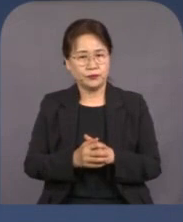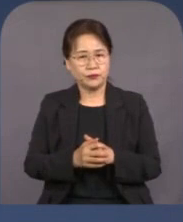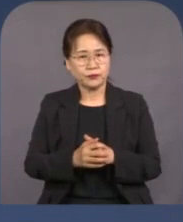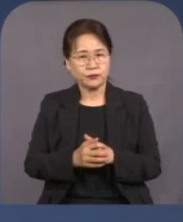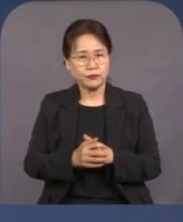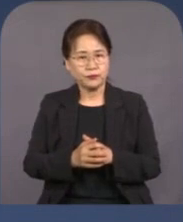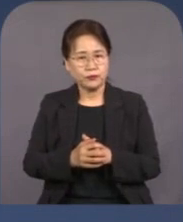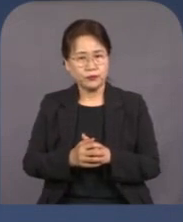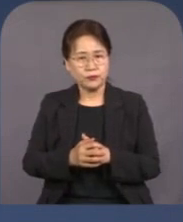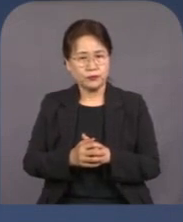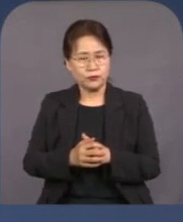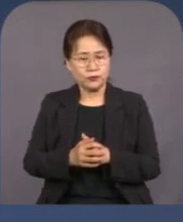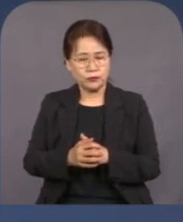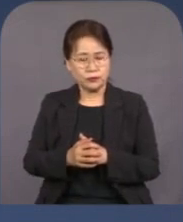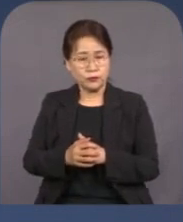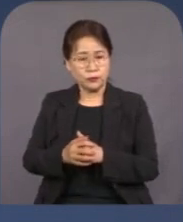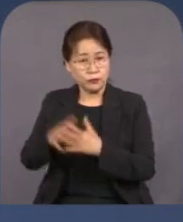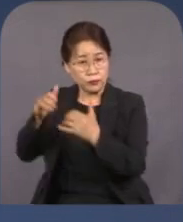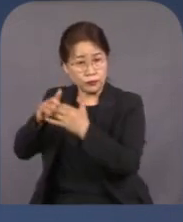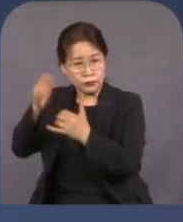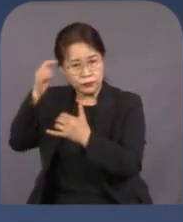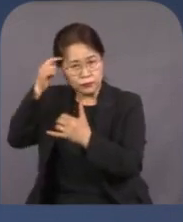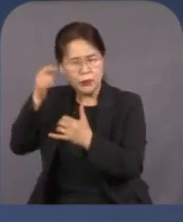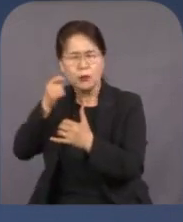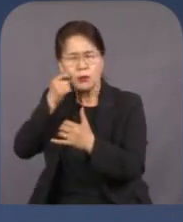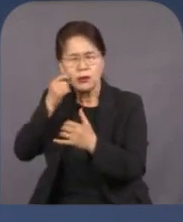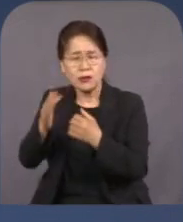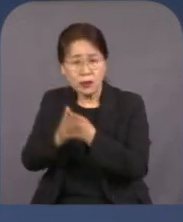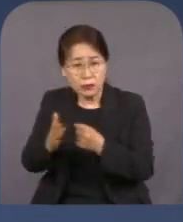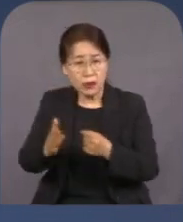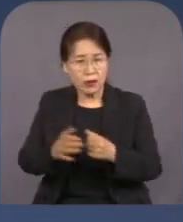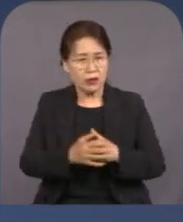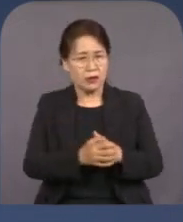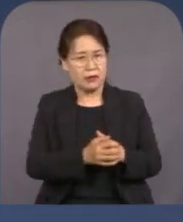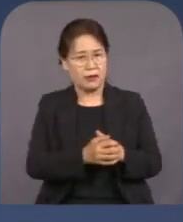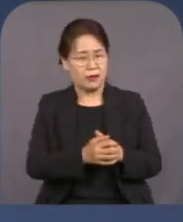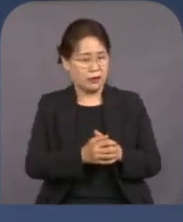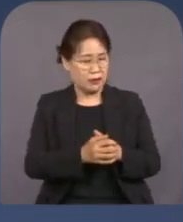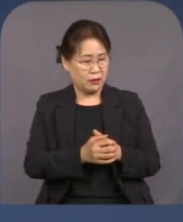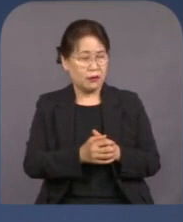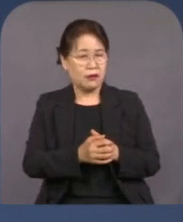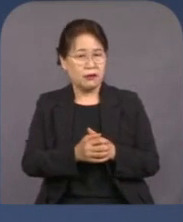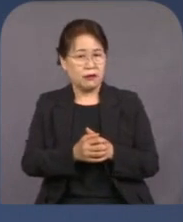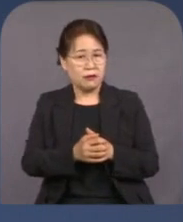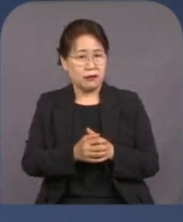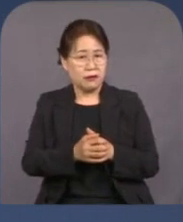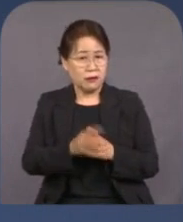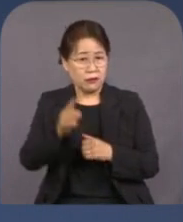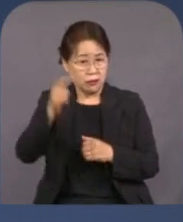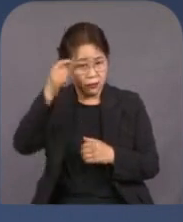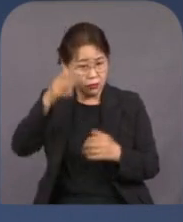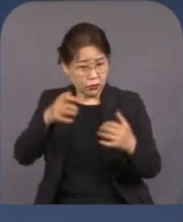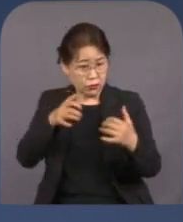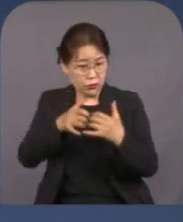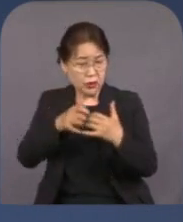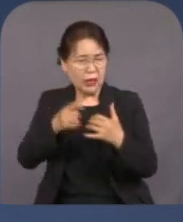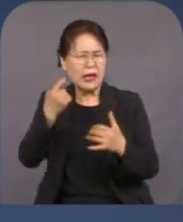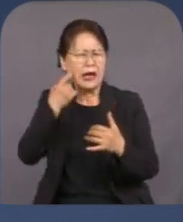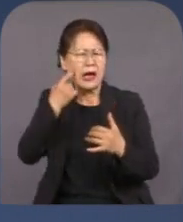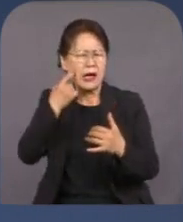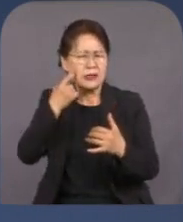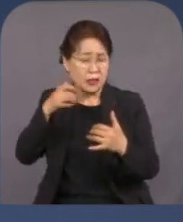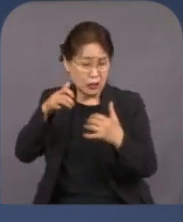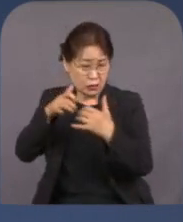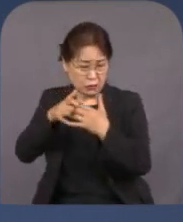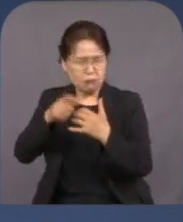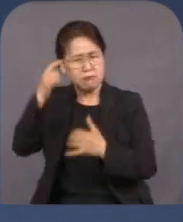영적인 전쟁을 의식하지 못하고 살아가다 보니까 하나의 영적인 전쟁을 가상에서의 전쟁으로